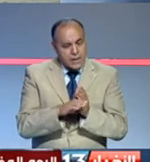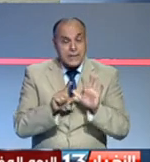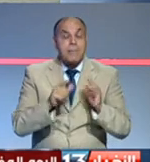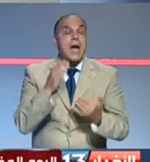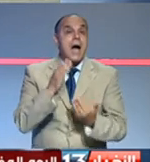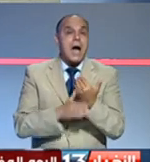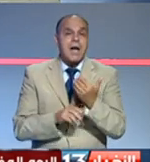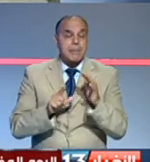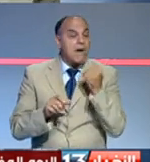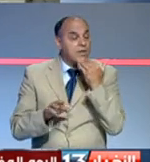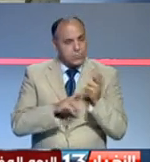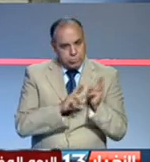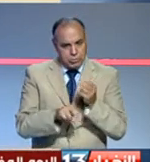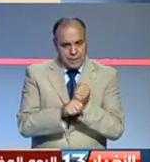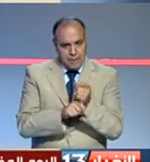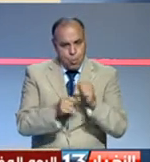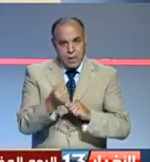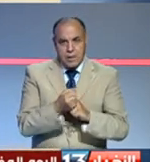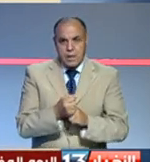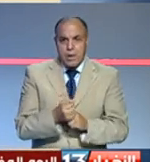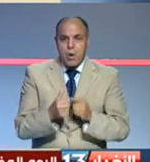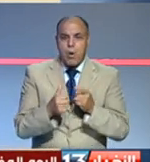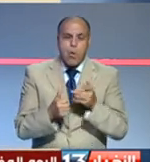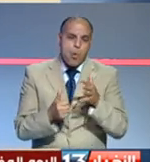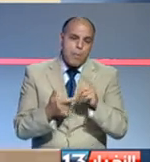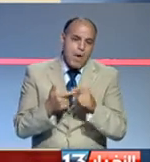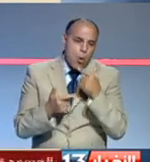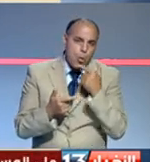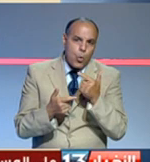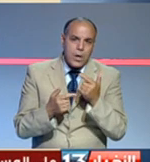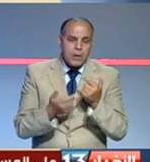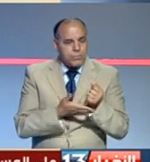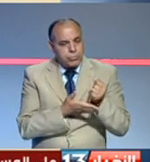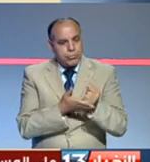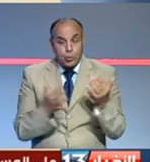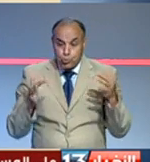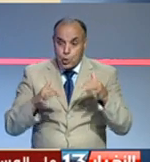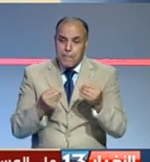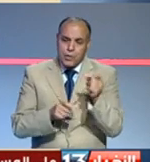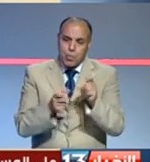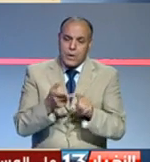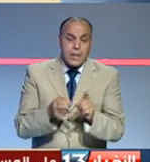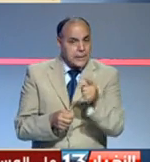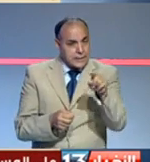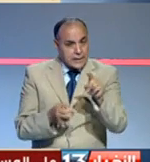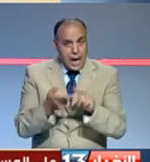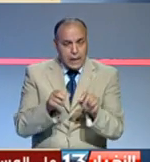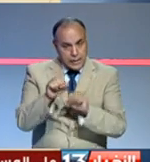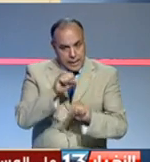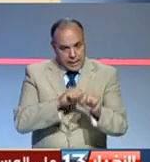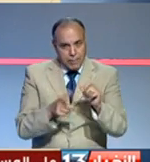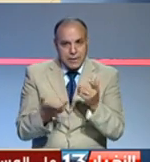الصباح حتى السبعه الاشياء احنا في خدمه المواطن الشيخ ربما يفرج الصدر ويشجع انا اقبال كبير برشا تنظيميا